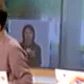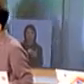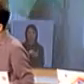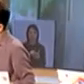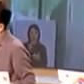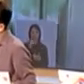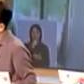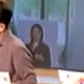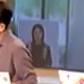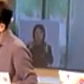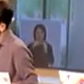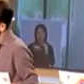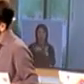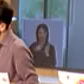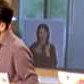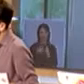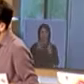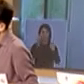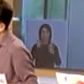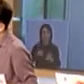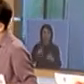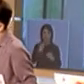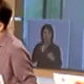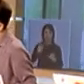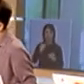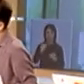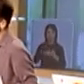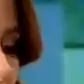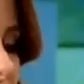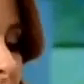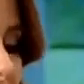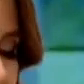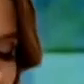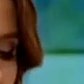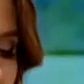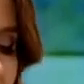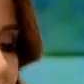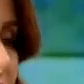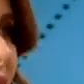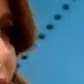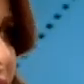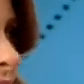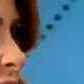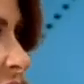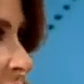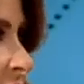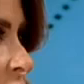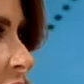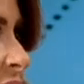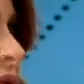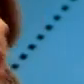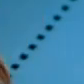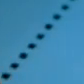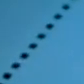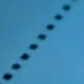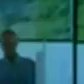ადამიანი, რომელიც აკეთებს ესე რომ ვთქვათ, ეგზიტ პოლისთვის გამოკითხვას, კვლევას, ხო? ნუ რა თქმა უნდა, იქ არ გვეკითხებიან სახელს და